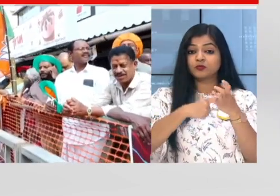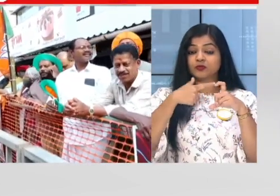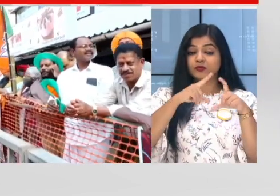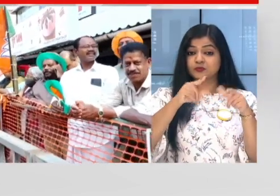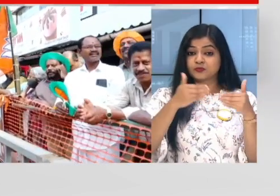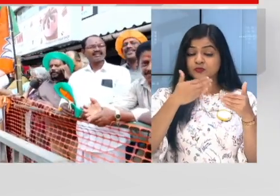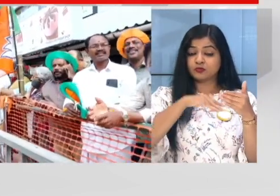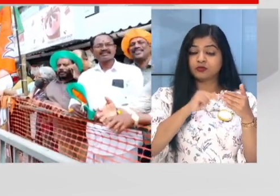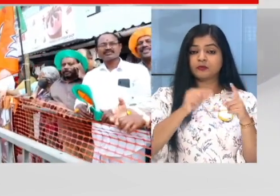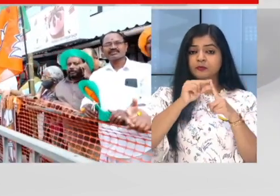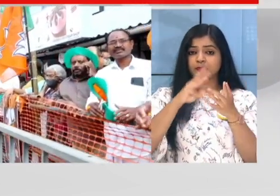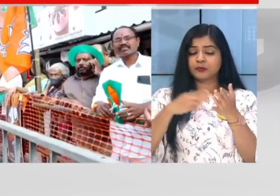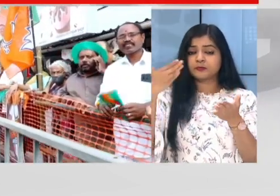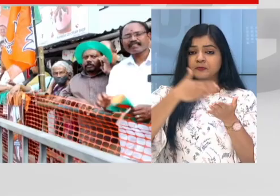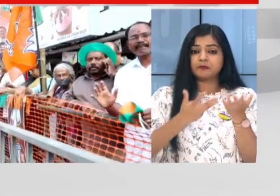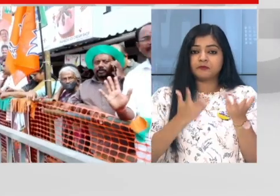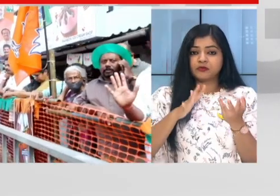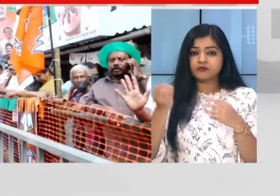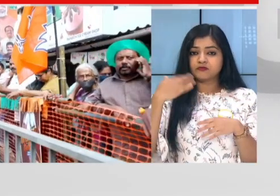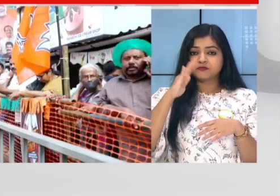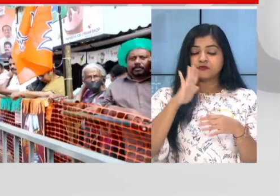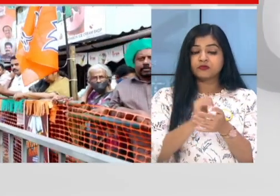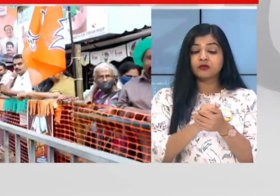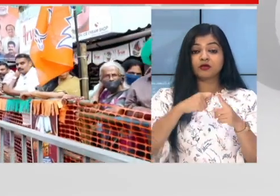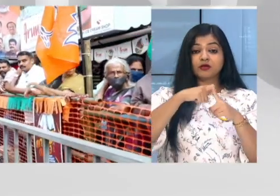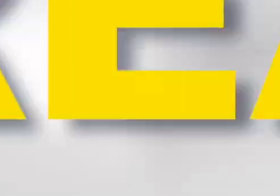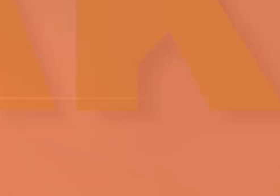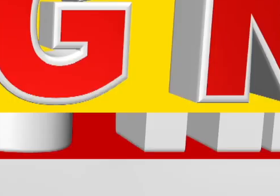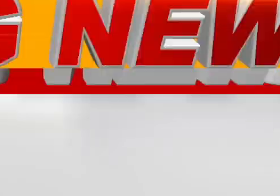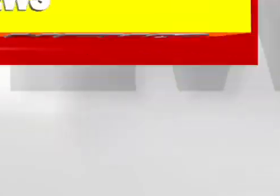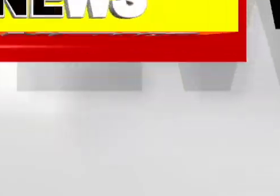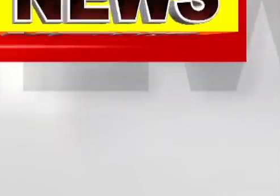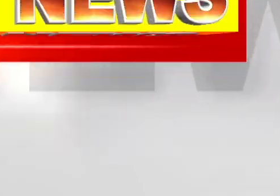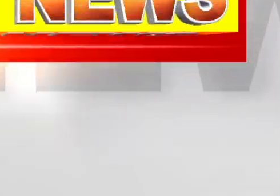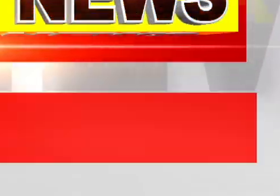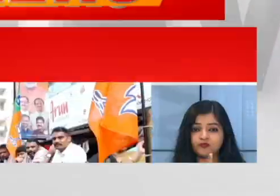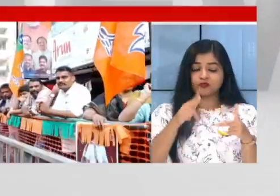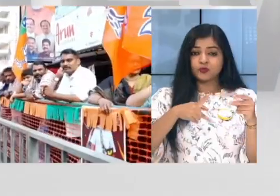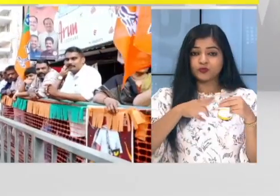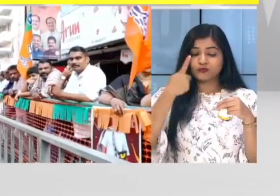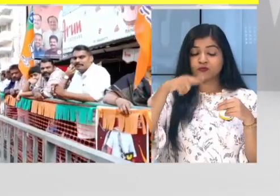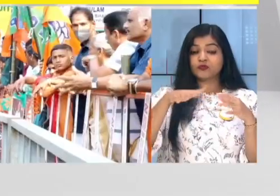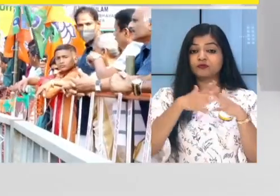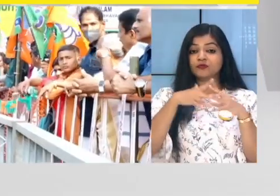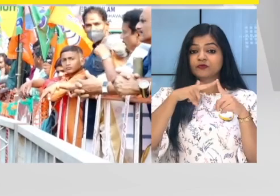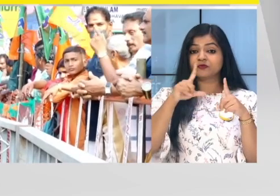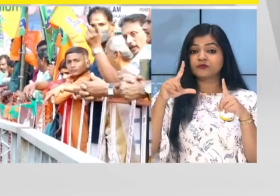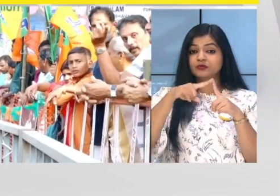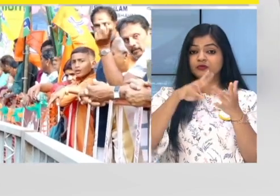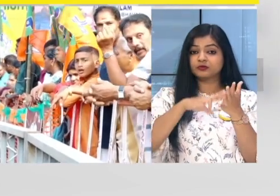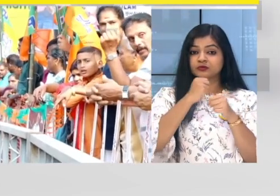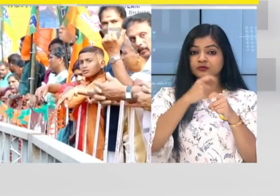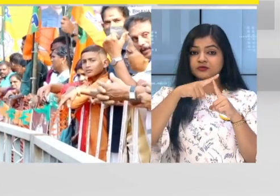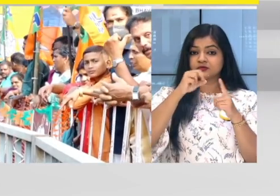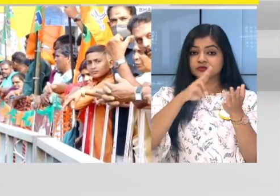പങ്കെടുത്തേക്കും എന്നാണ് അറിയാൻ കഴിയുന്നത്. മറ്റൊന്ന്, കേരളത്തിലെ ചില വികസന പദ്ധതികൾ ഉദ്ഘാടനം ചെയ്യുന്ന ഒരു പരിപാടി വെല്ലിംഗ്ടൺ ഐലൻഡിൽ നടക്കുന്നുണ്ട്. ആ പരിപാടിക്ക് ഒരു